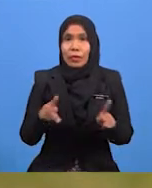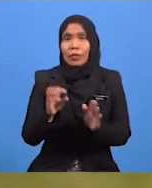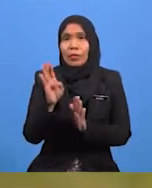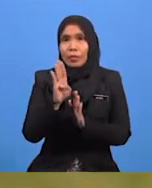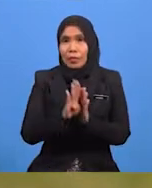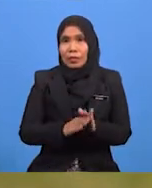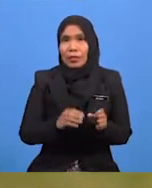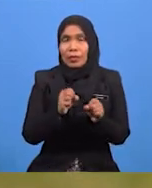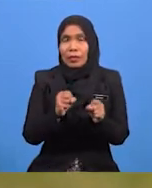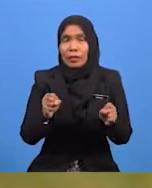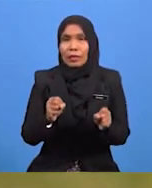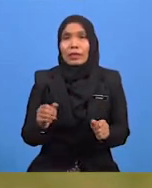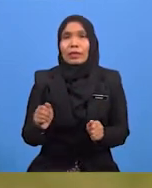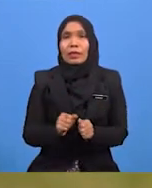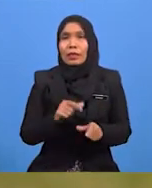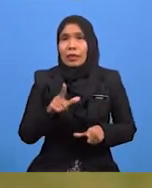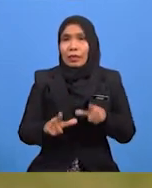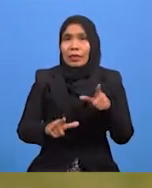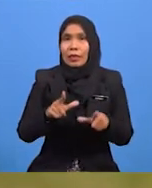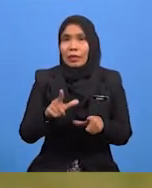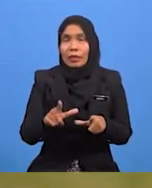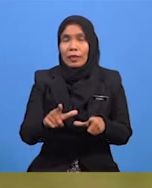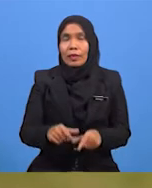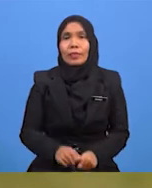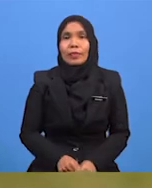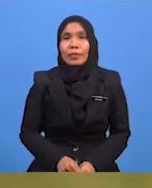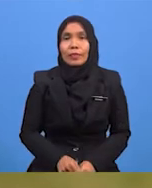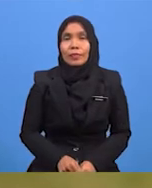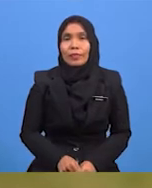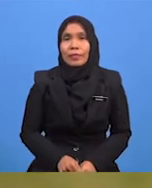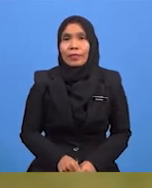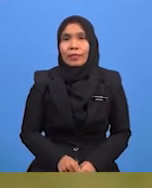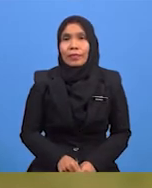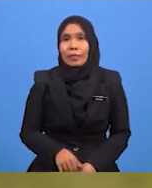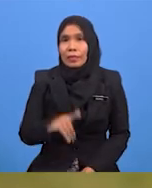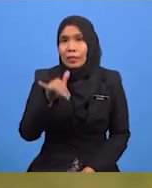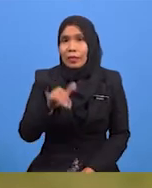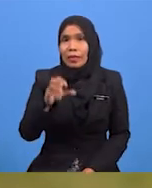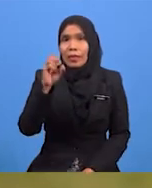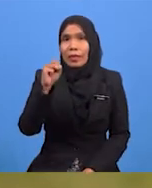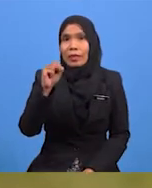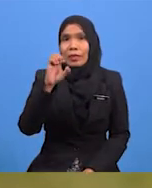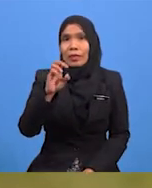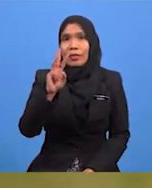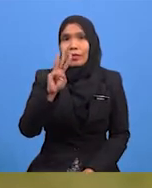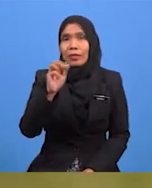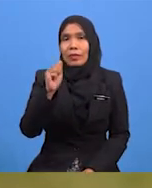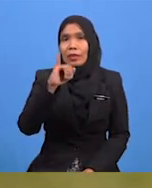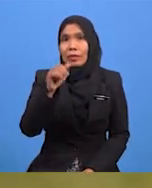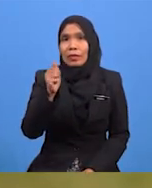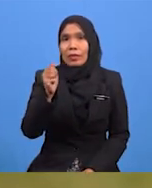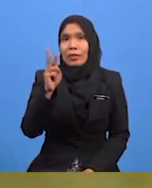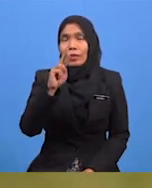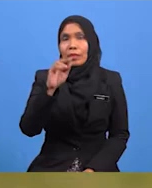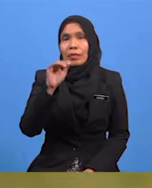bersedia dengan langkah-langkah yang sewajarnya ketika berada di Menara Gading? Jawapan yang perlu